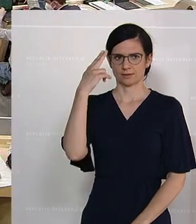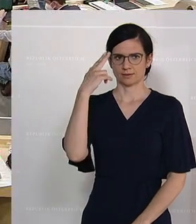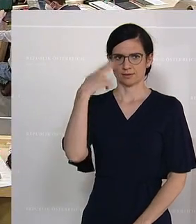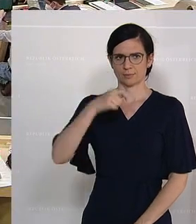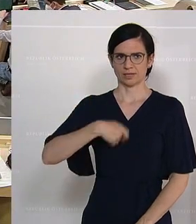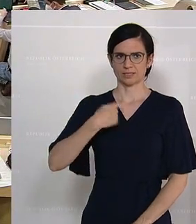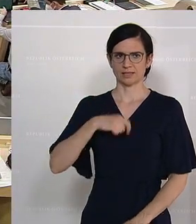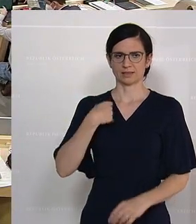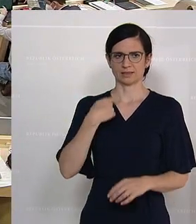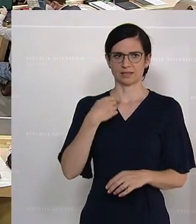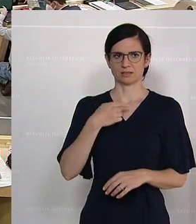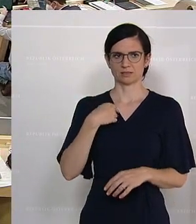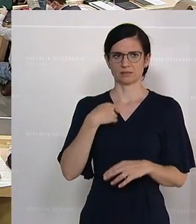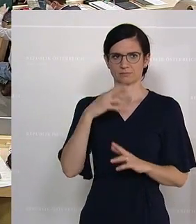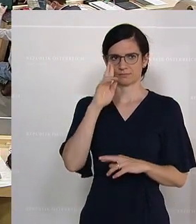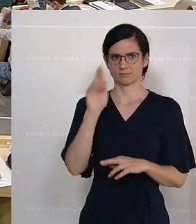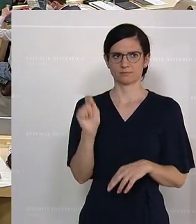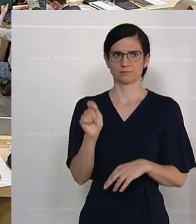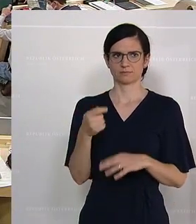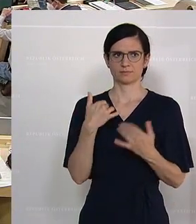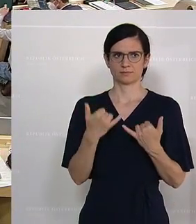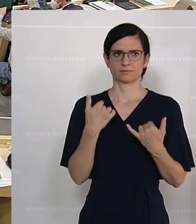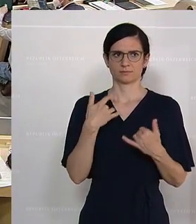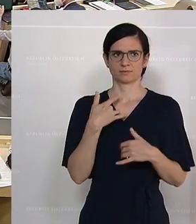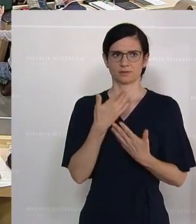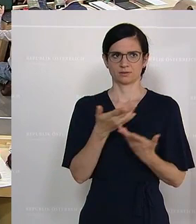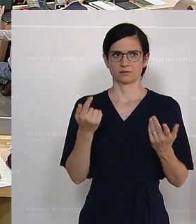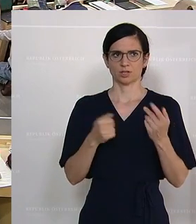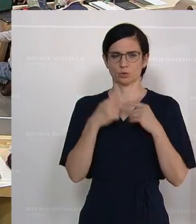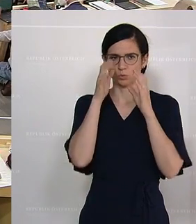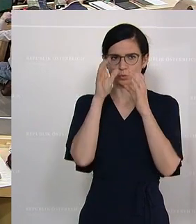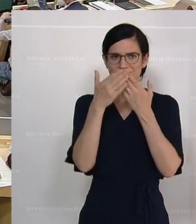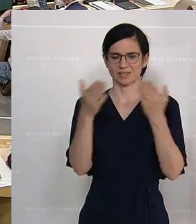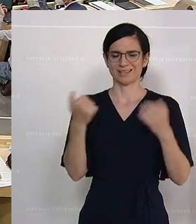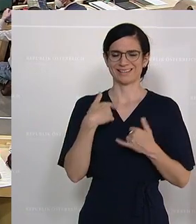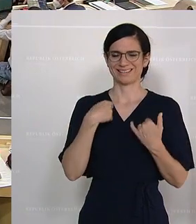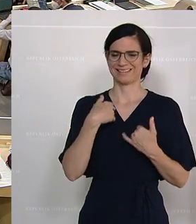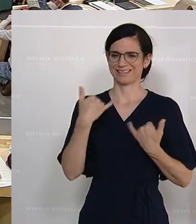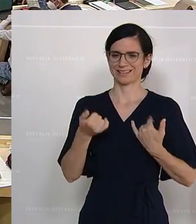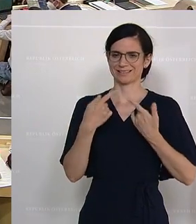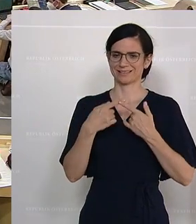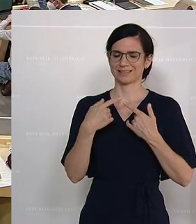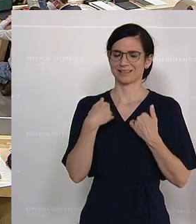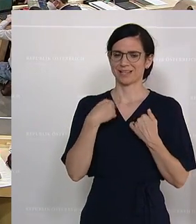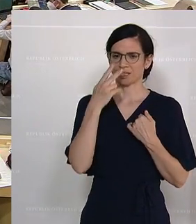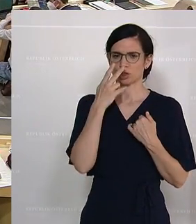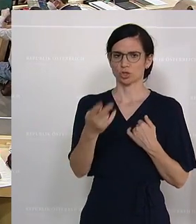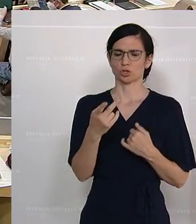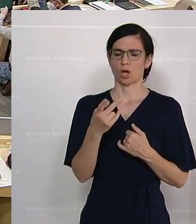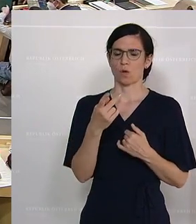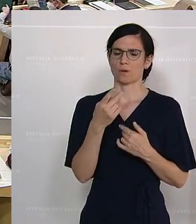um den besonders betroffenen zu helfen wichtig sind die senkung der lohnnebenkosten und die abschaffung der kalten